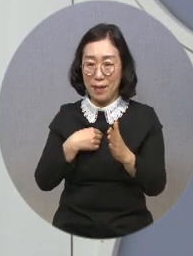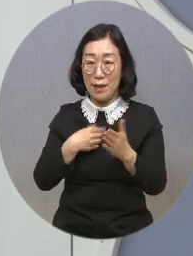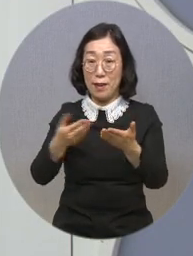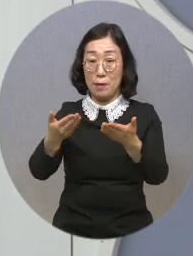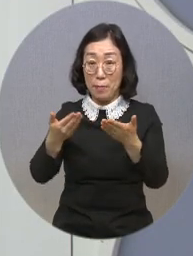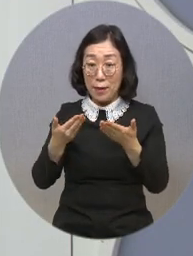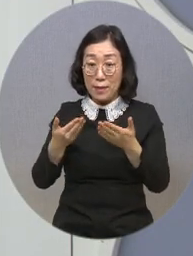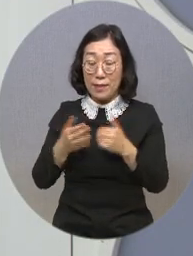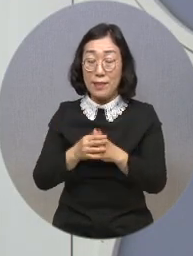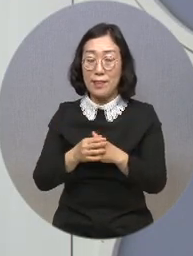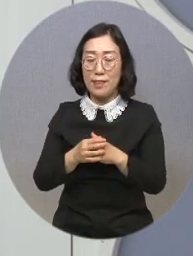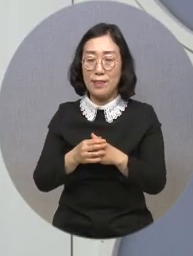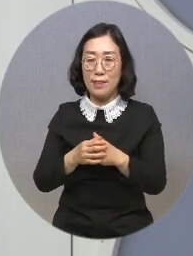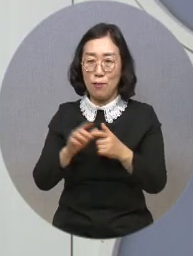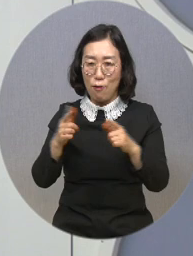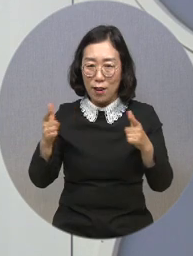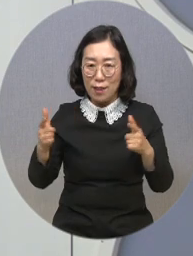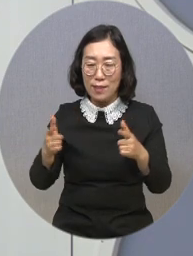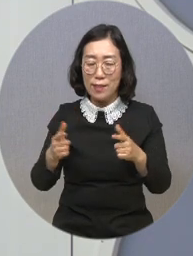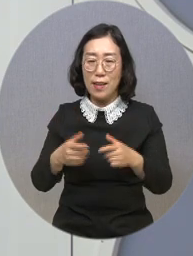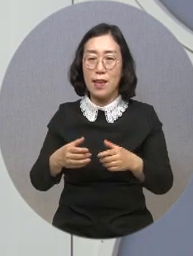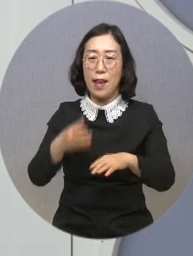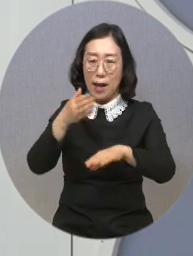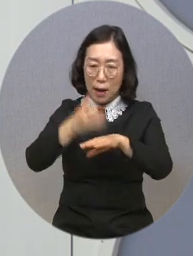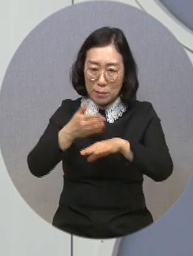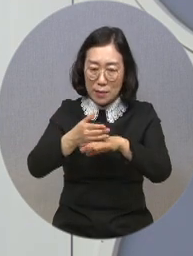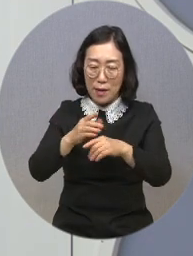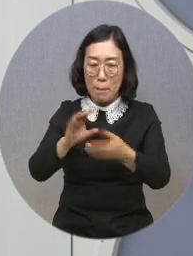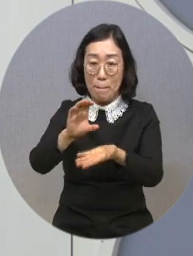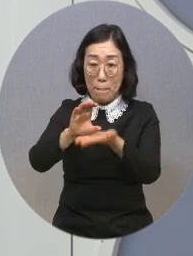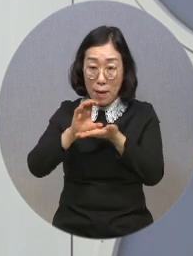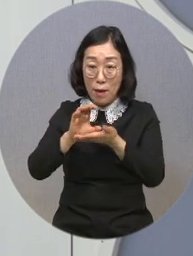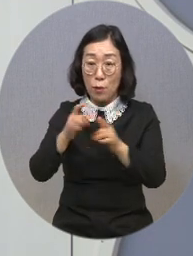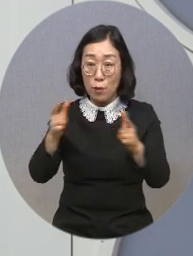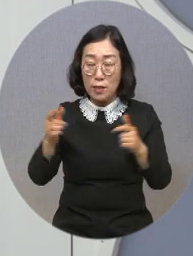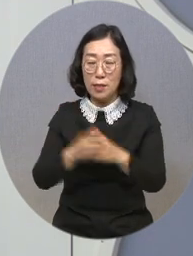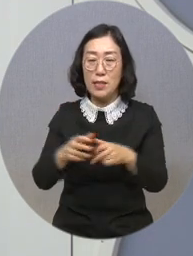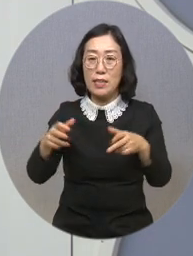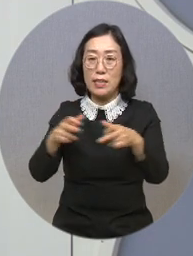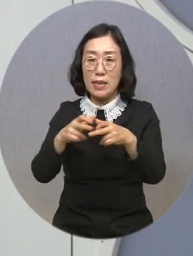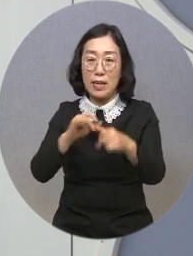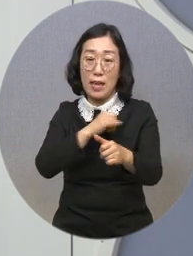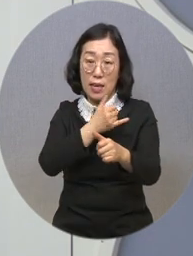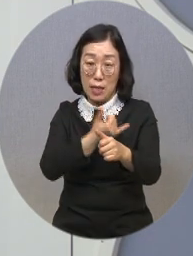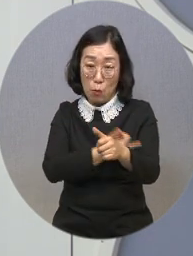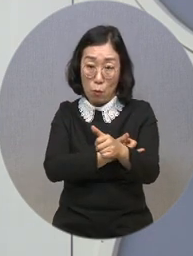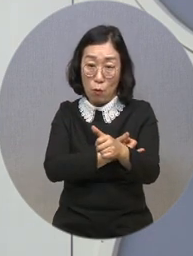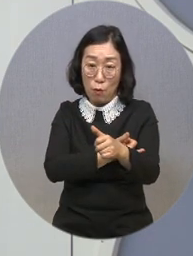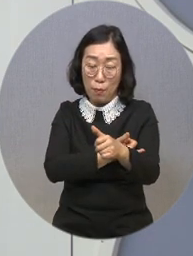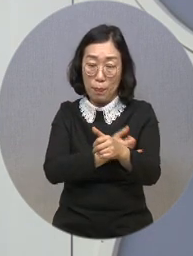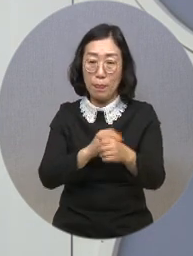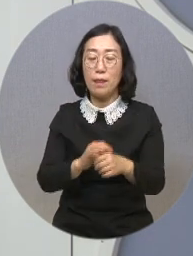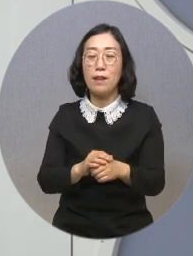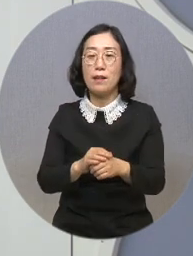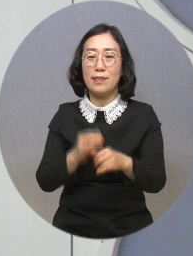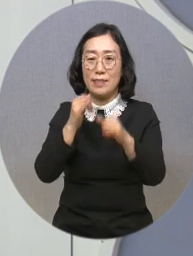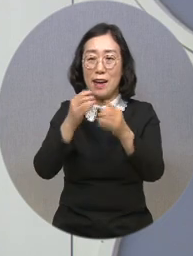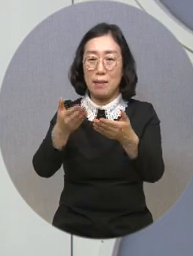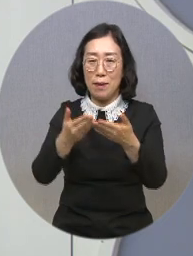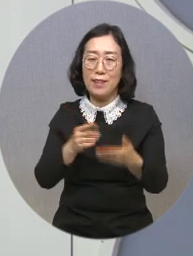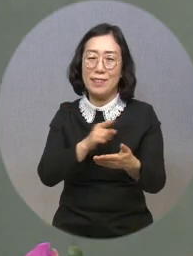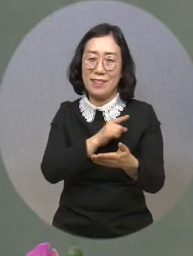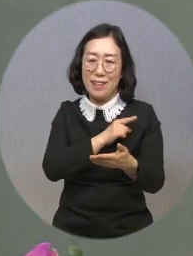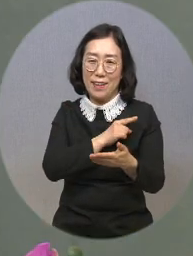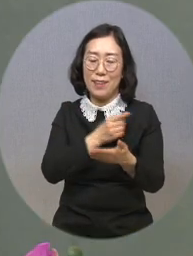뭐 여러 가지 상을 받고 감사패도 받았는데 장애인권 국회의원 상 받은 거를 제가 제일 큰 갑으로 생각합니다.